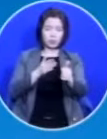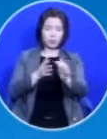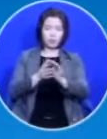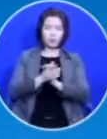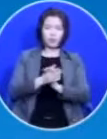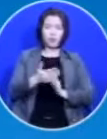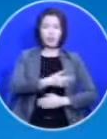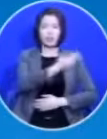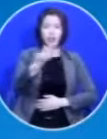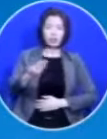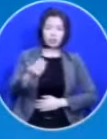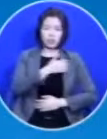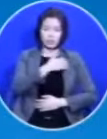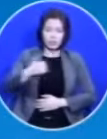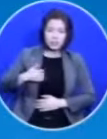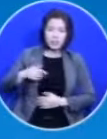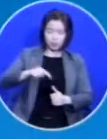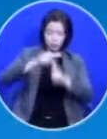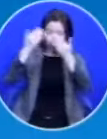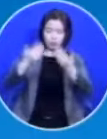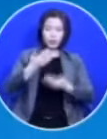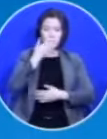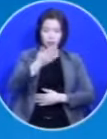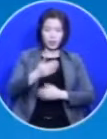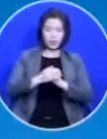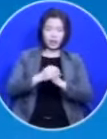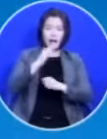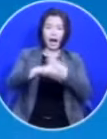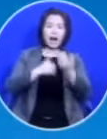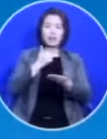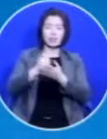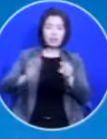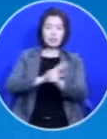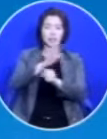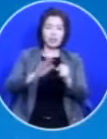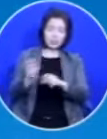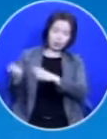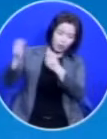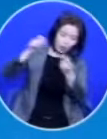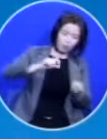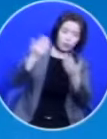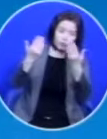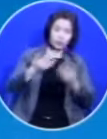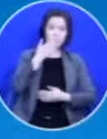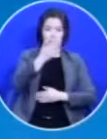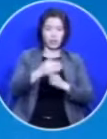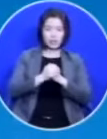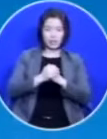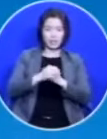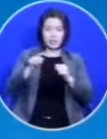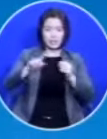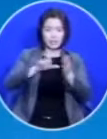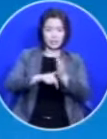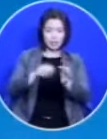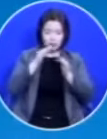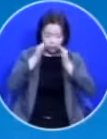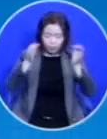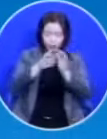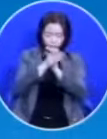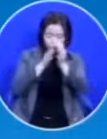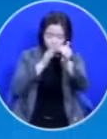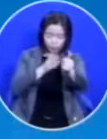여러분을 능히 구원해 내십니다 하나님의 사랑이 쏟아 부어지게 됩니다이 시간 우리 통성으로